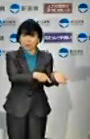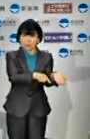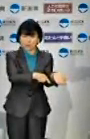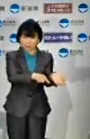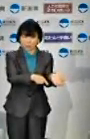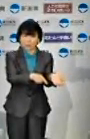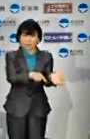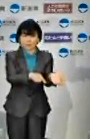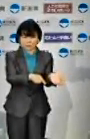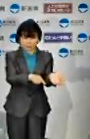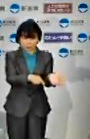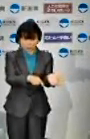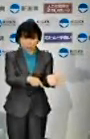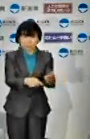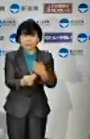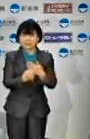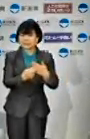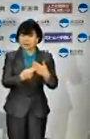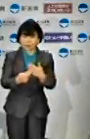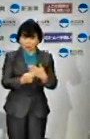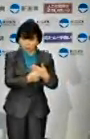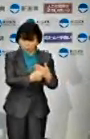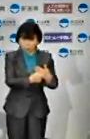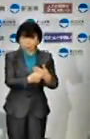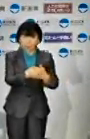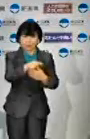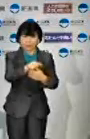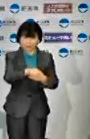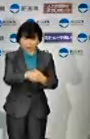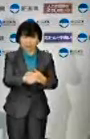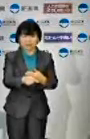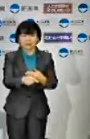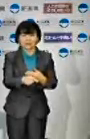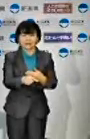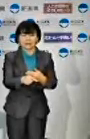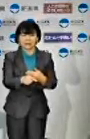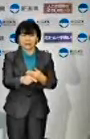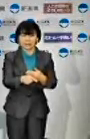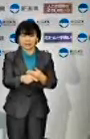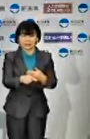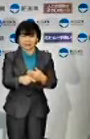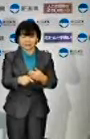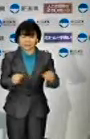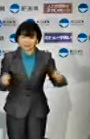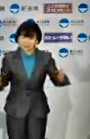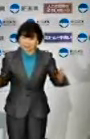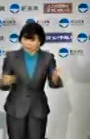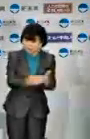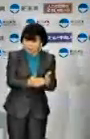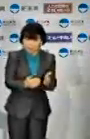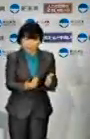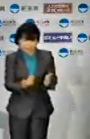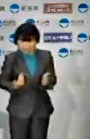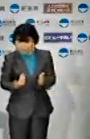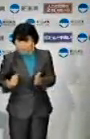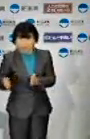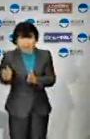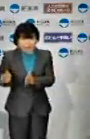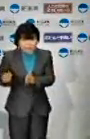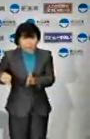新であるその治療行為とかですねまさに医療の狭い意味での医療行為に至る手前のところで